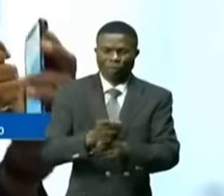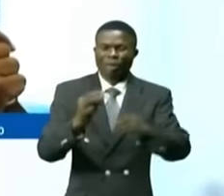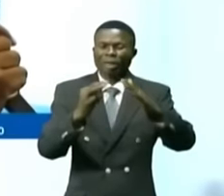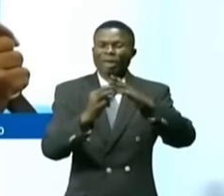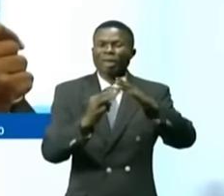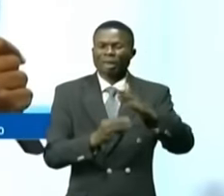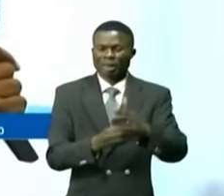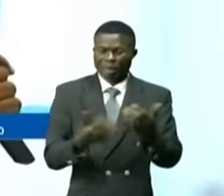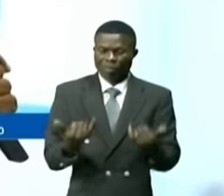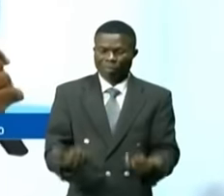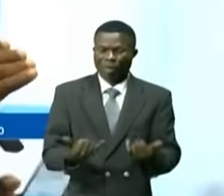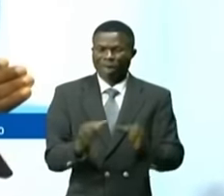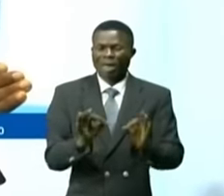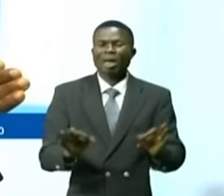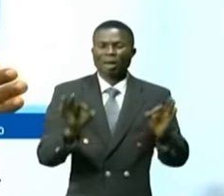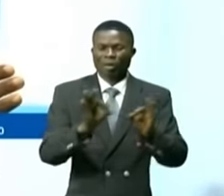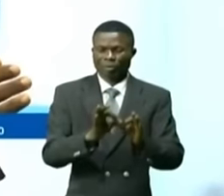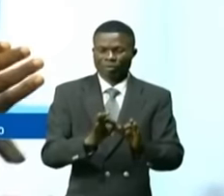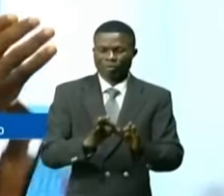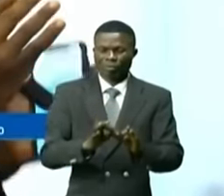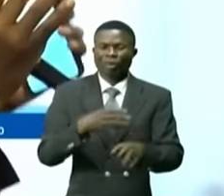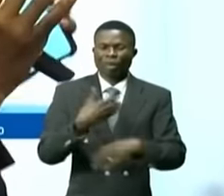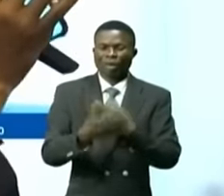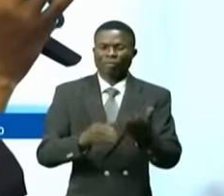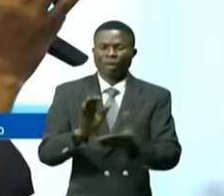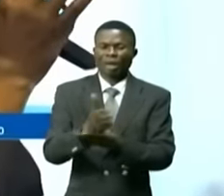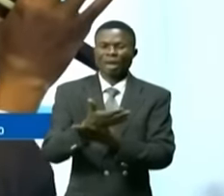est nécessaire d'établir entre